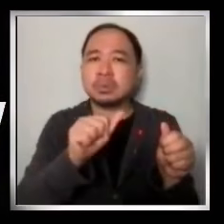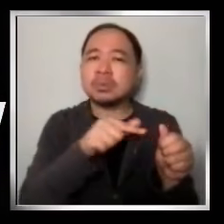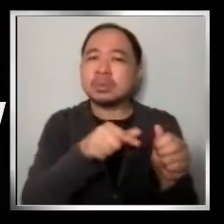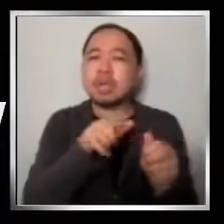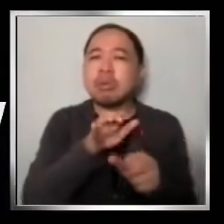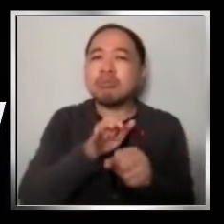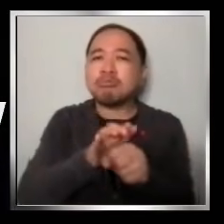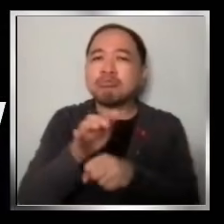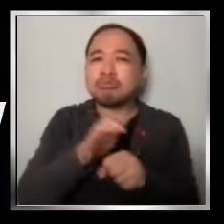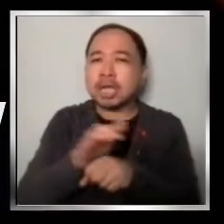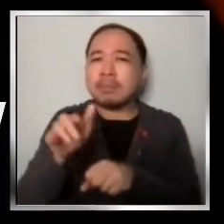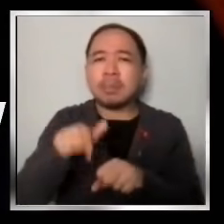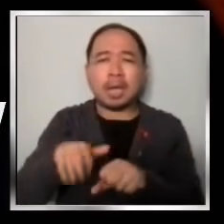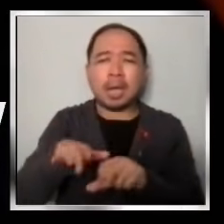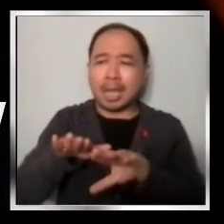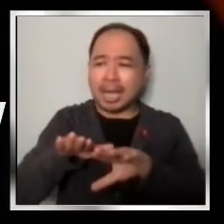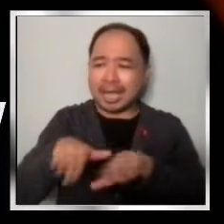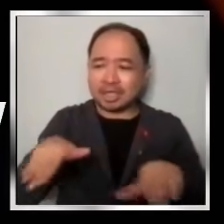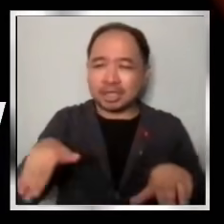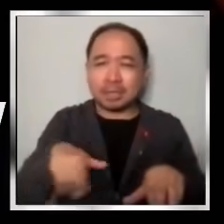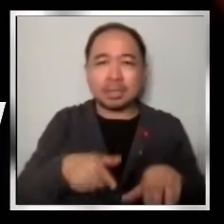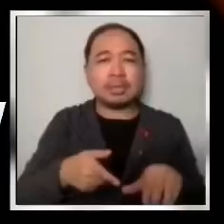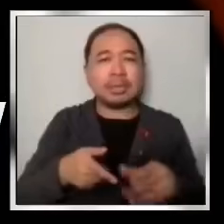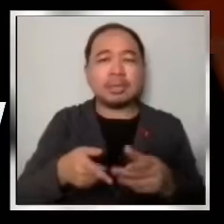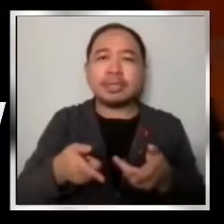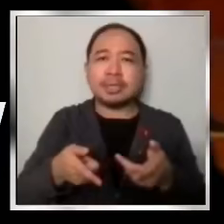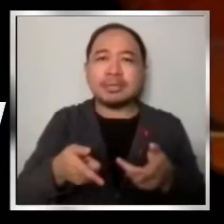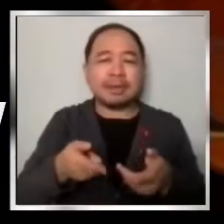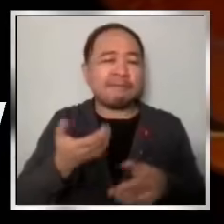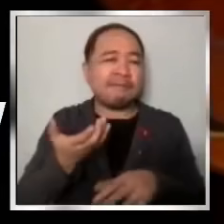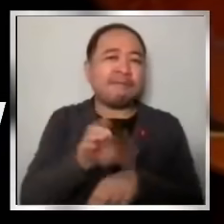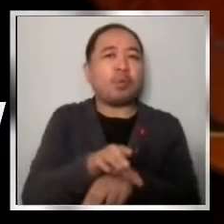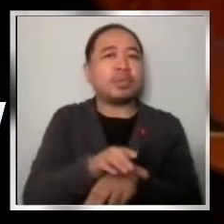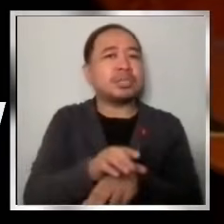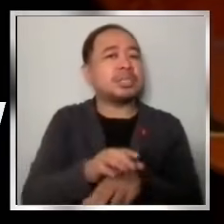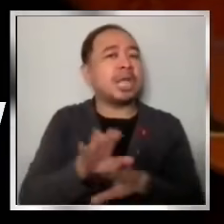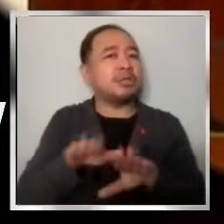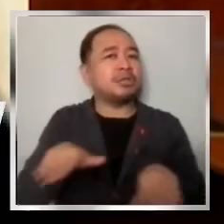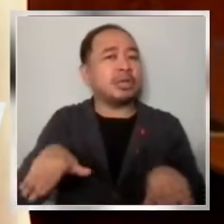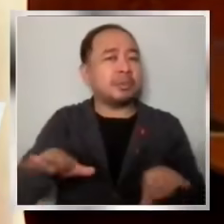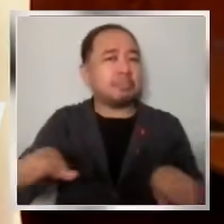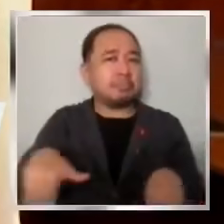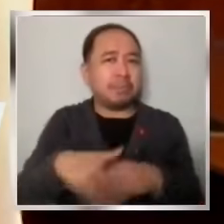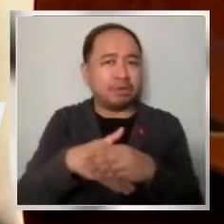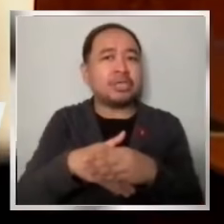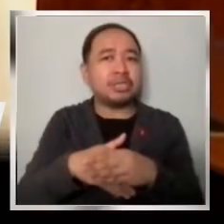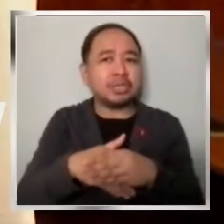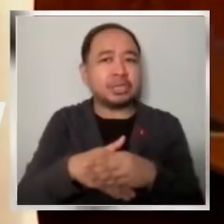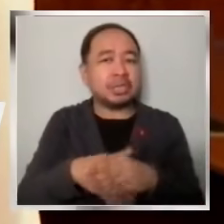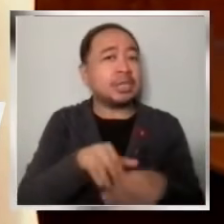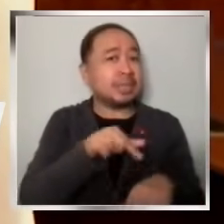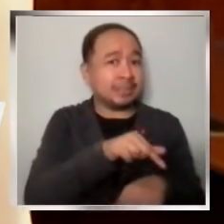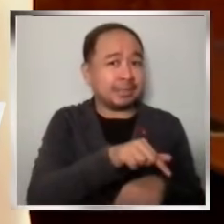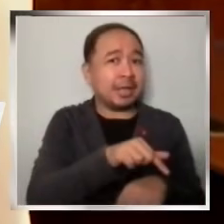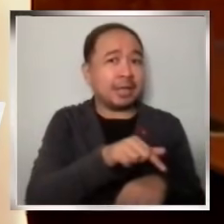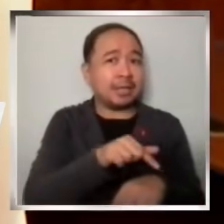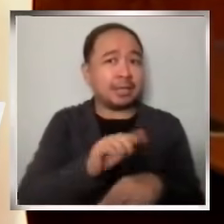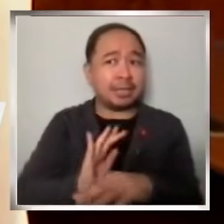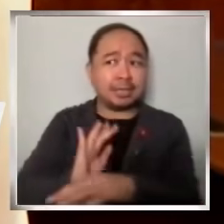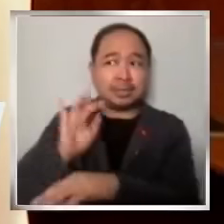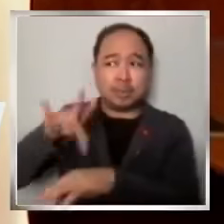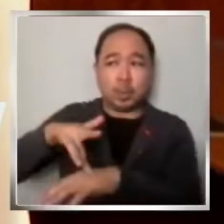ang facilitator ng child marriage, ay nakatapak pa sa ating Senado